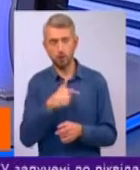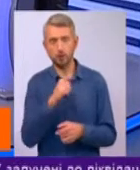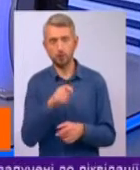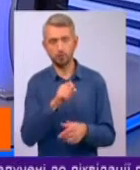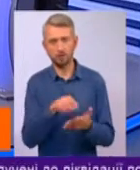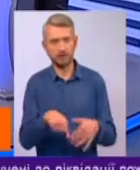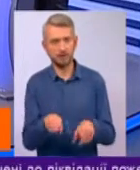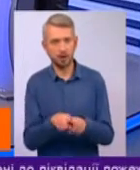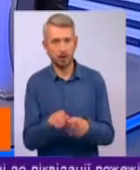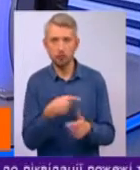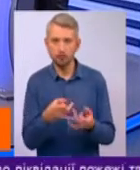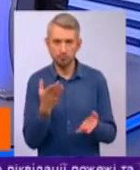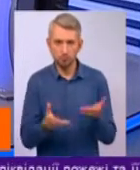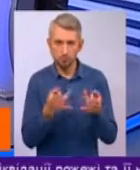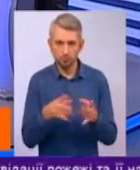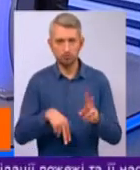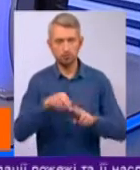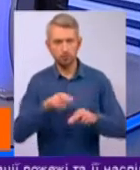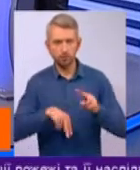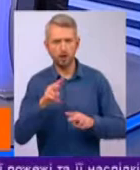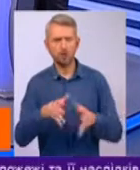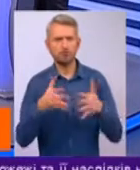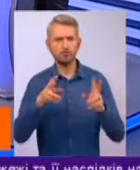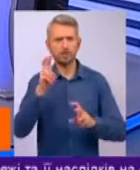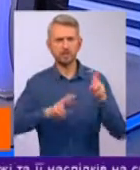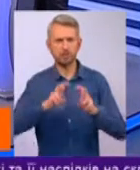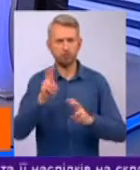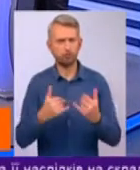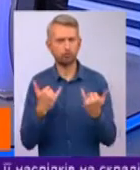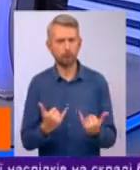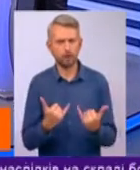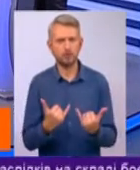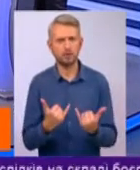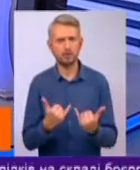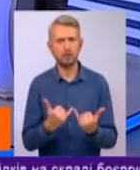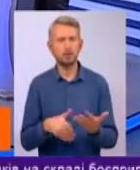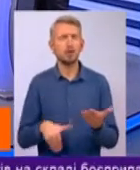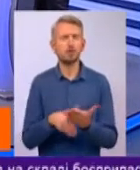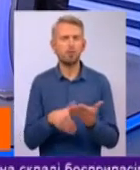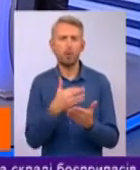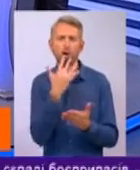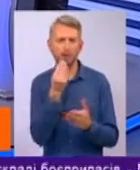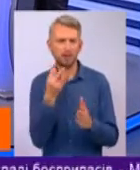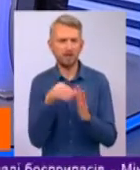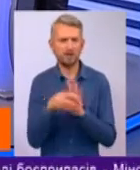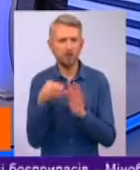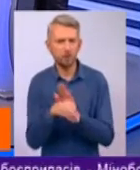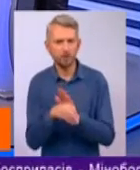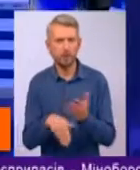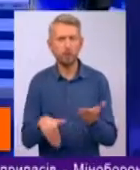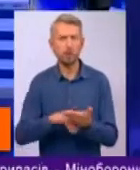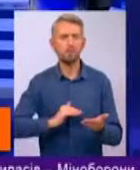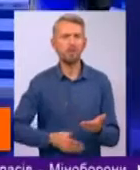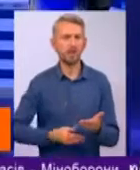таким чином. Чи не простіше було б збудувати величезний завод, сучасний, з допомогою іноземних інвесторів, з допомогою